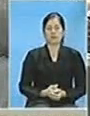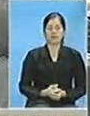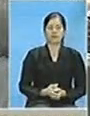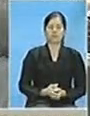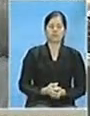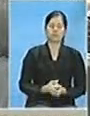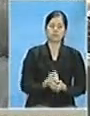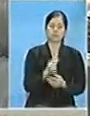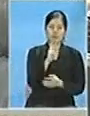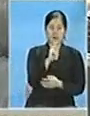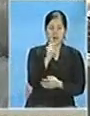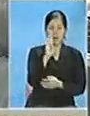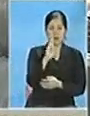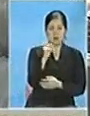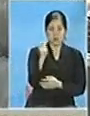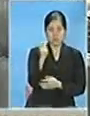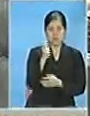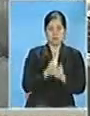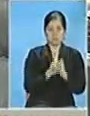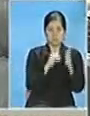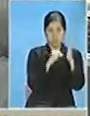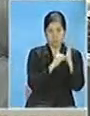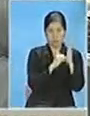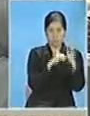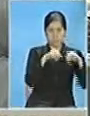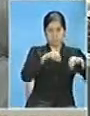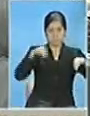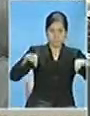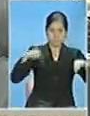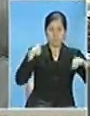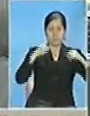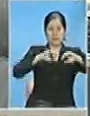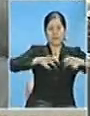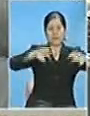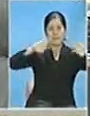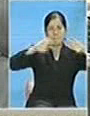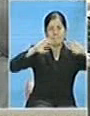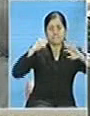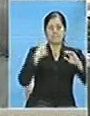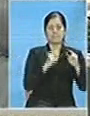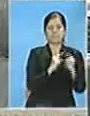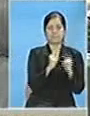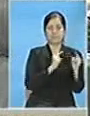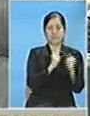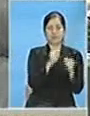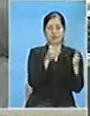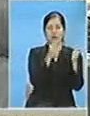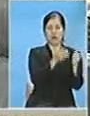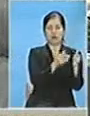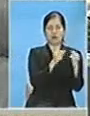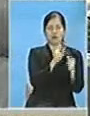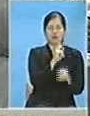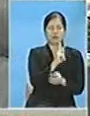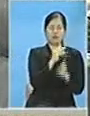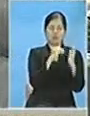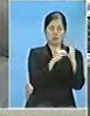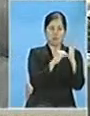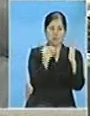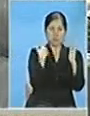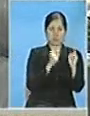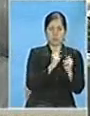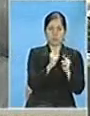กบอ.กับกทม.นะครับหรือรัฐบาลนะครับรัฐบาลก็คุยกับกทม.นะครับแล้วก็บอกโอเคนะครับก